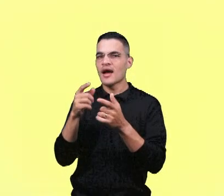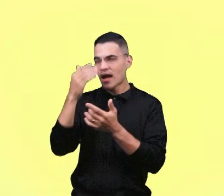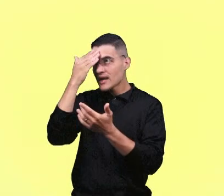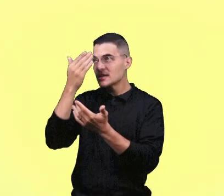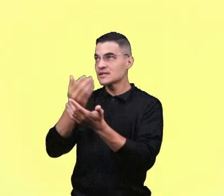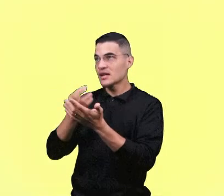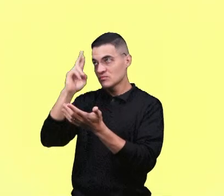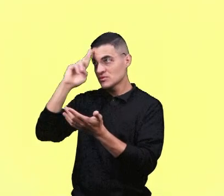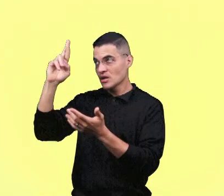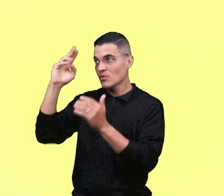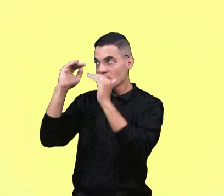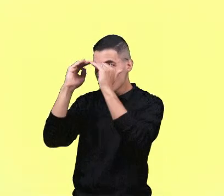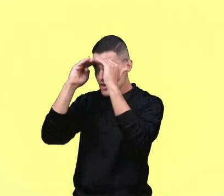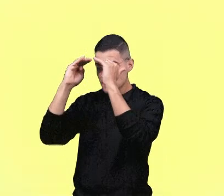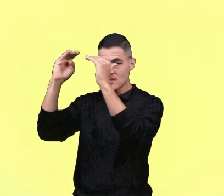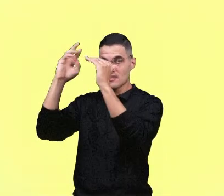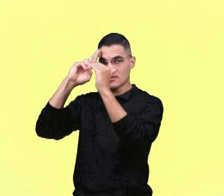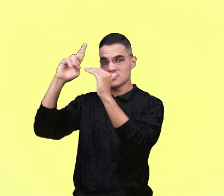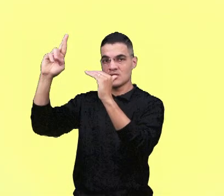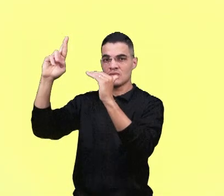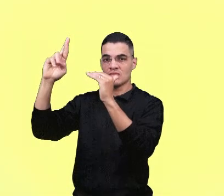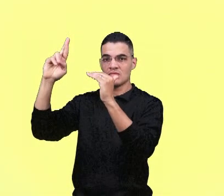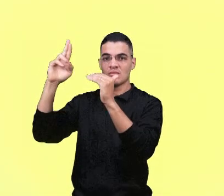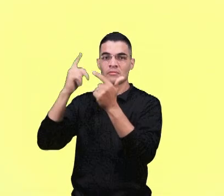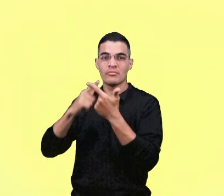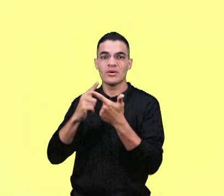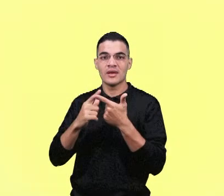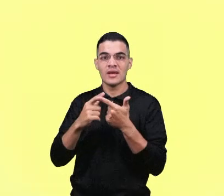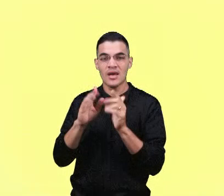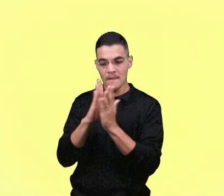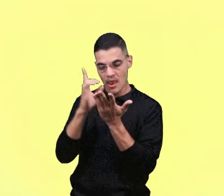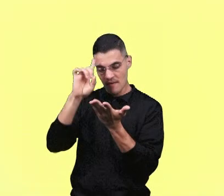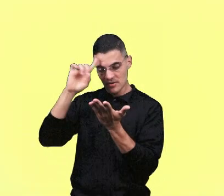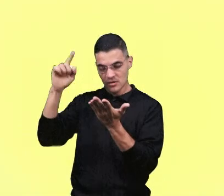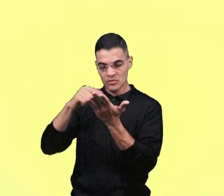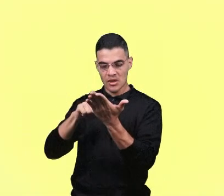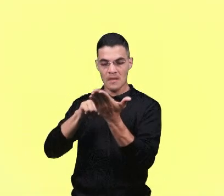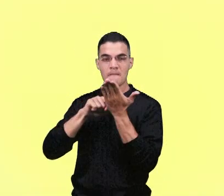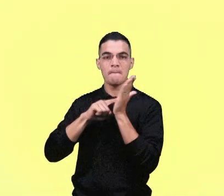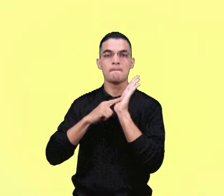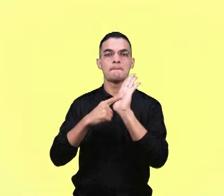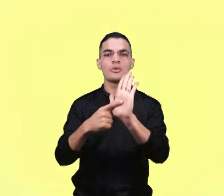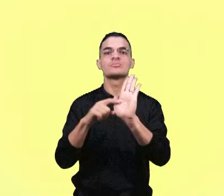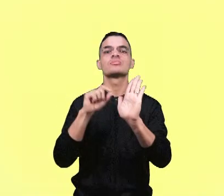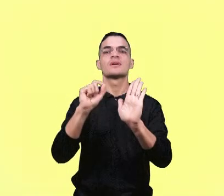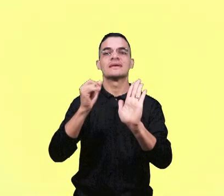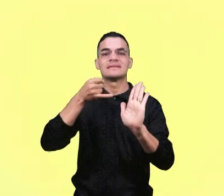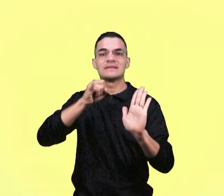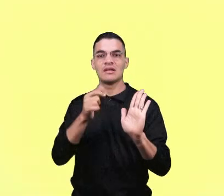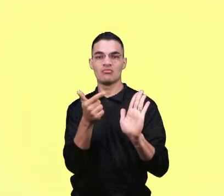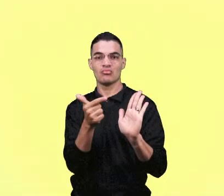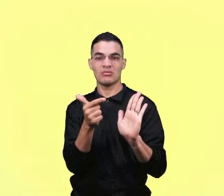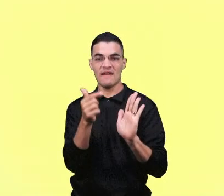enseigne que la foi, sans la foi, il est impossible de plaire à Dieu.